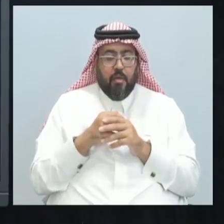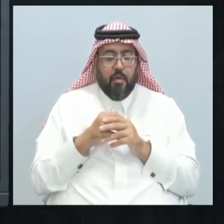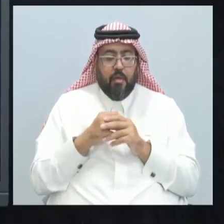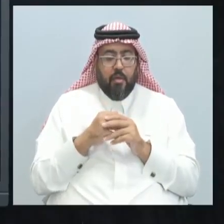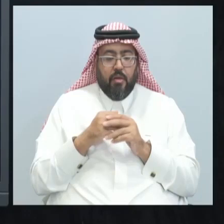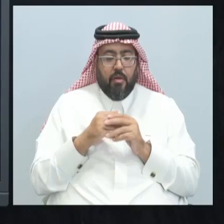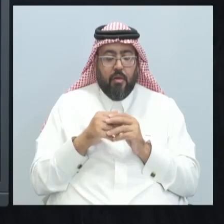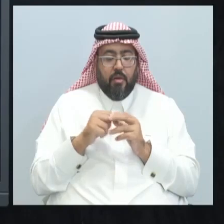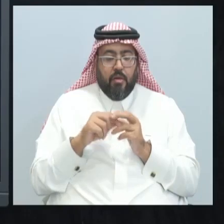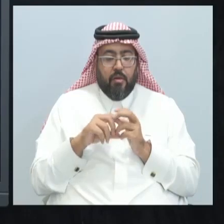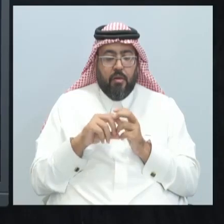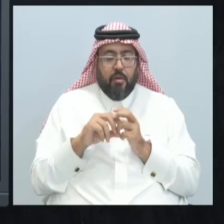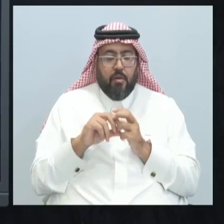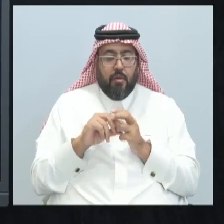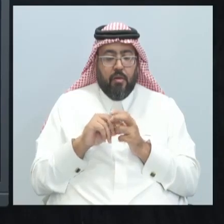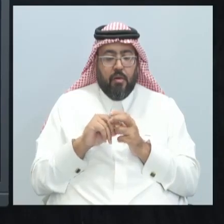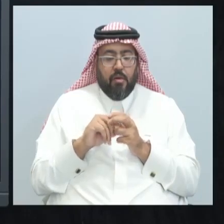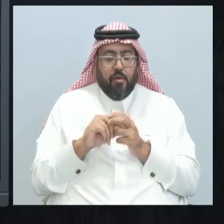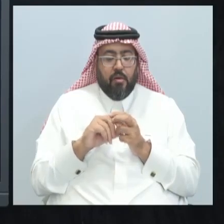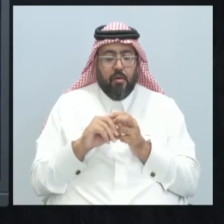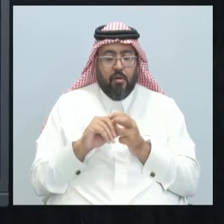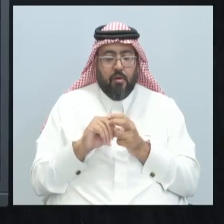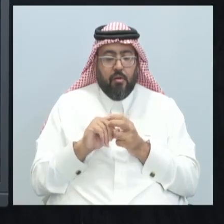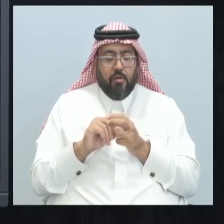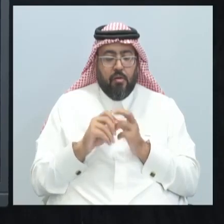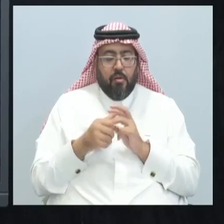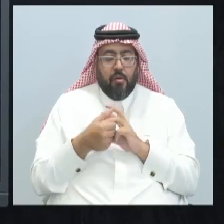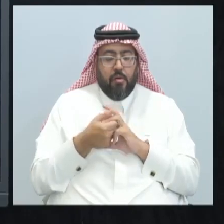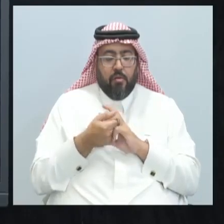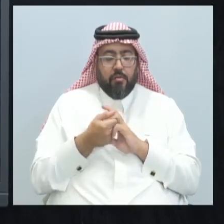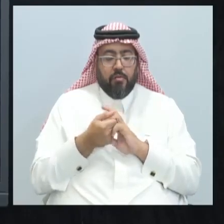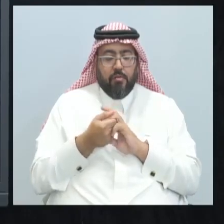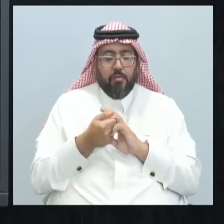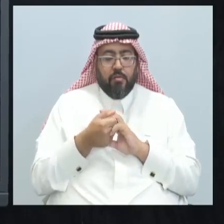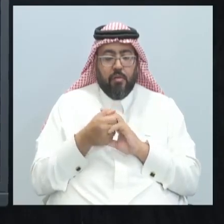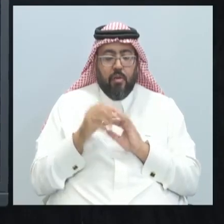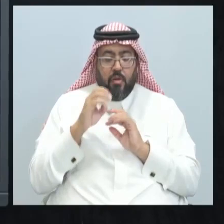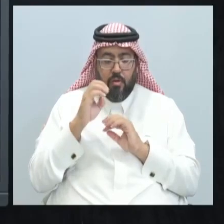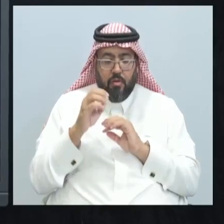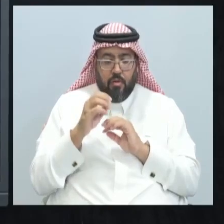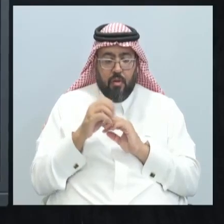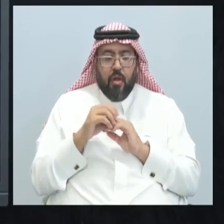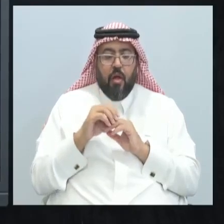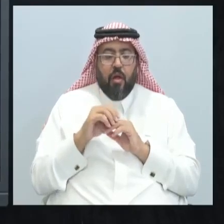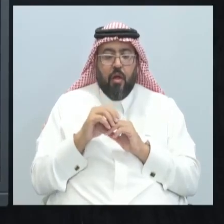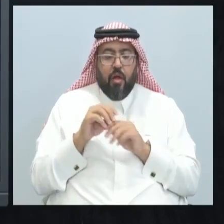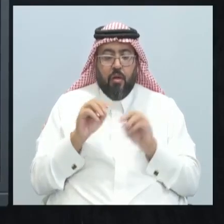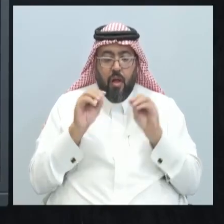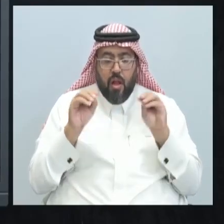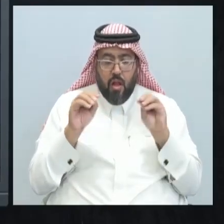بالنساء خيرا ما سبب ذلك احسنتم الجواب عن ذلك ب نقول